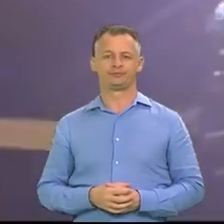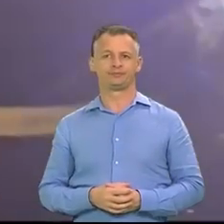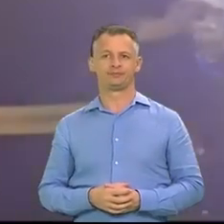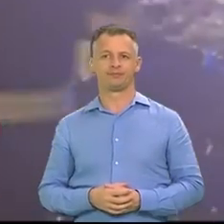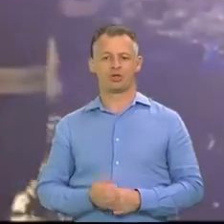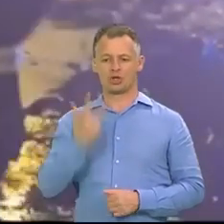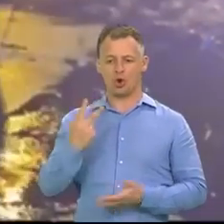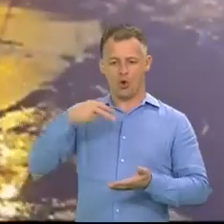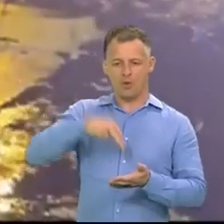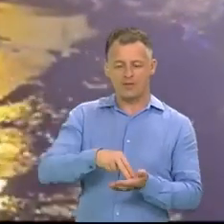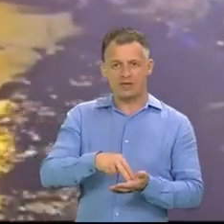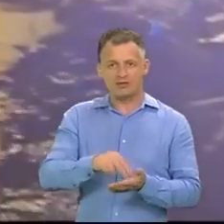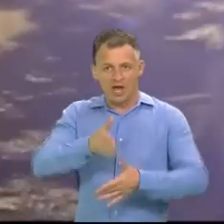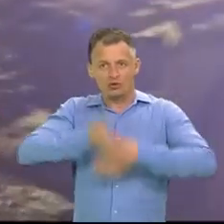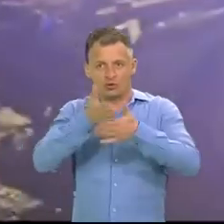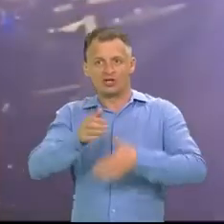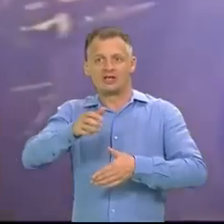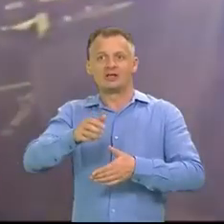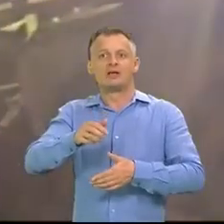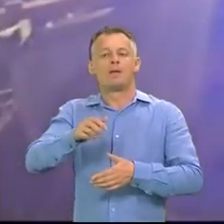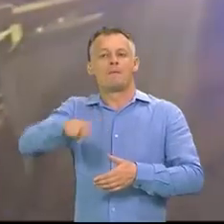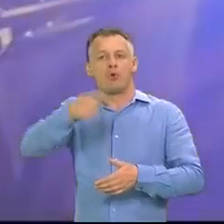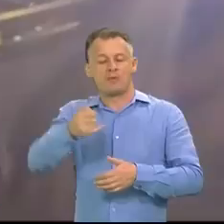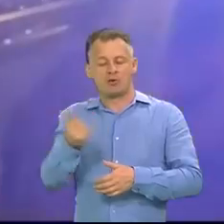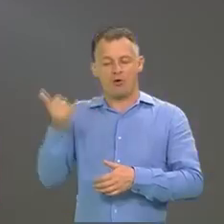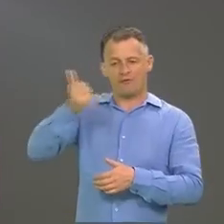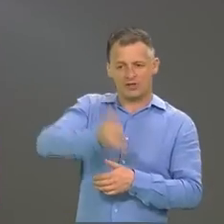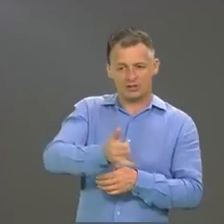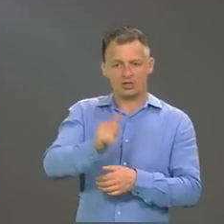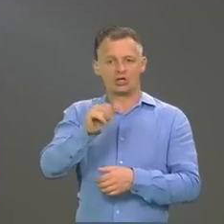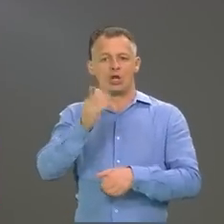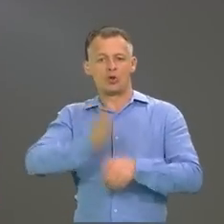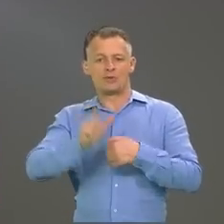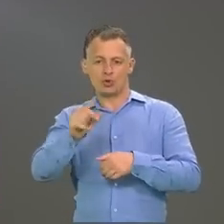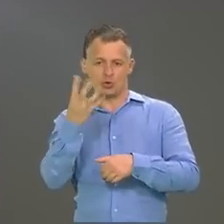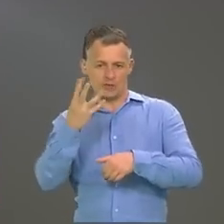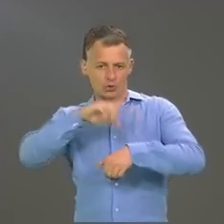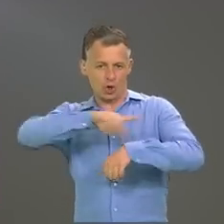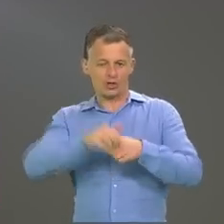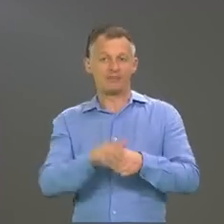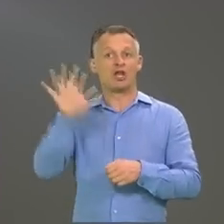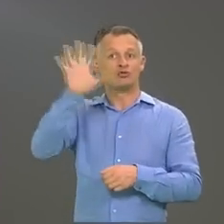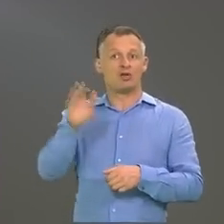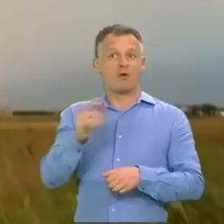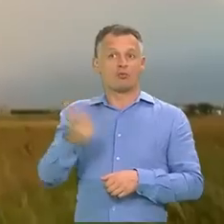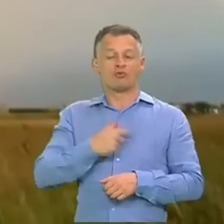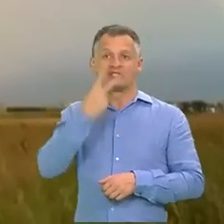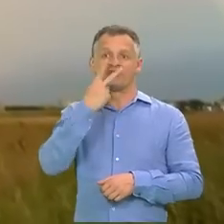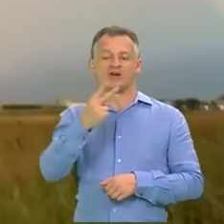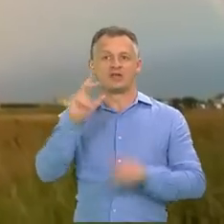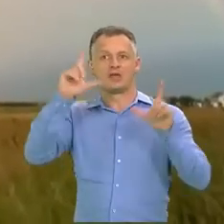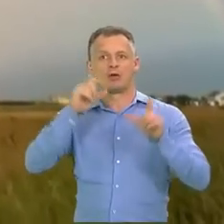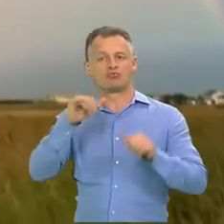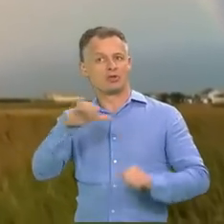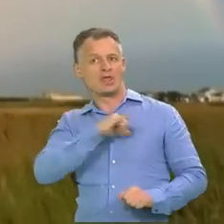Peste 2000 de intervenții ale ISU au avut loc în ultimele 24 de ore. În schimb, la Suceava, oamenii au avut ocazia să vadă imagini